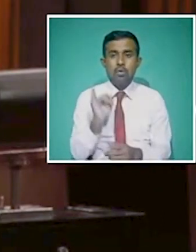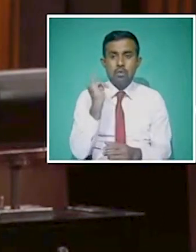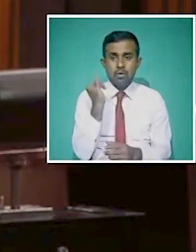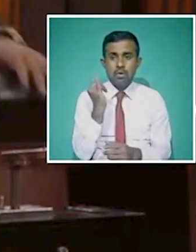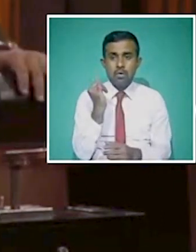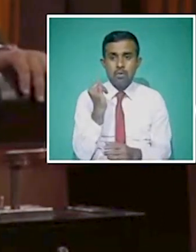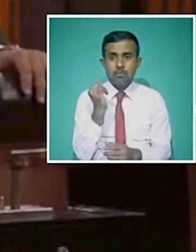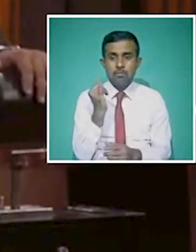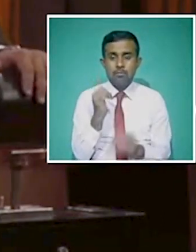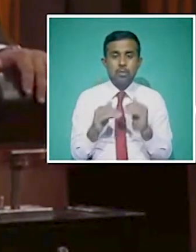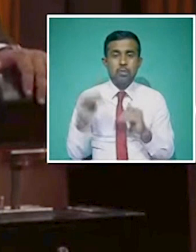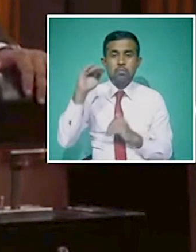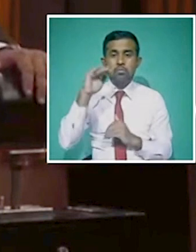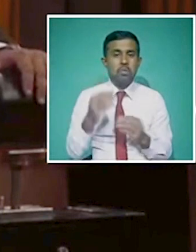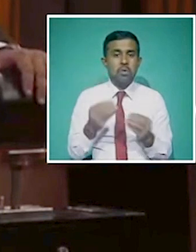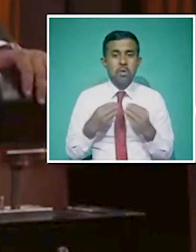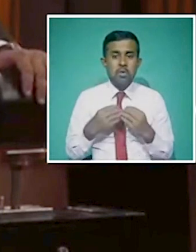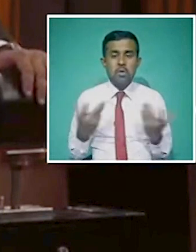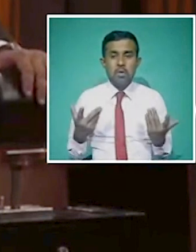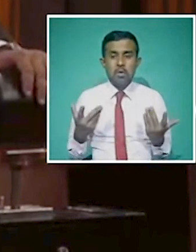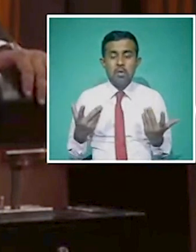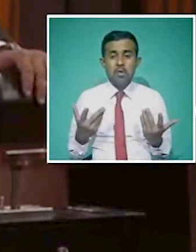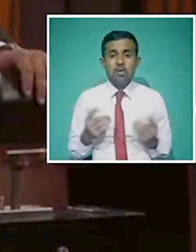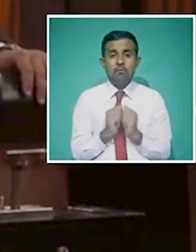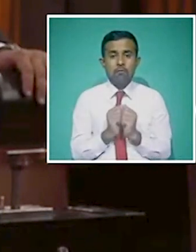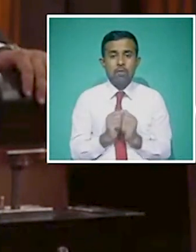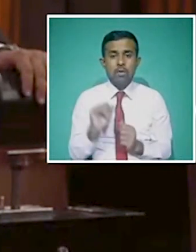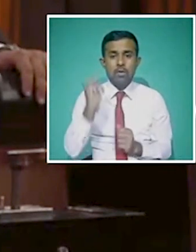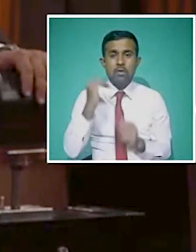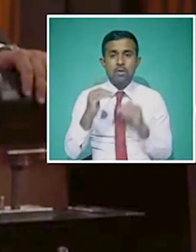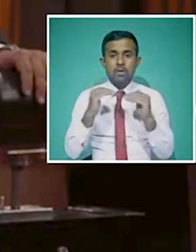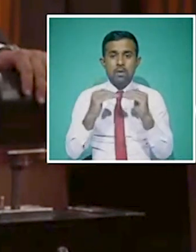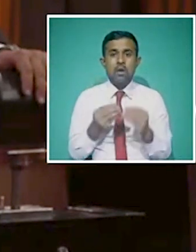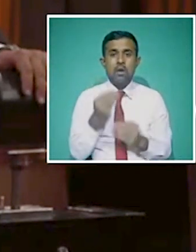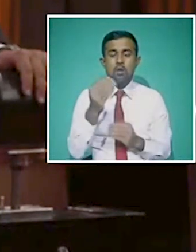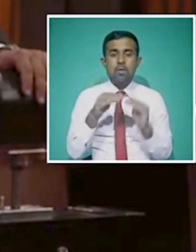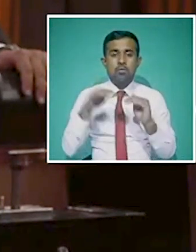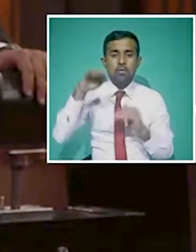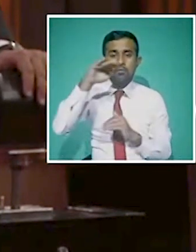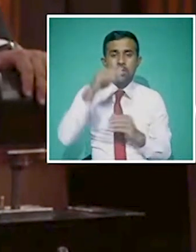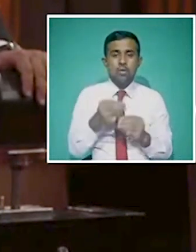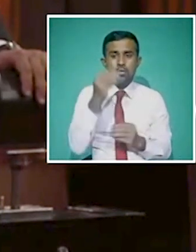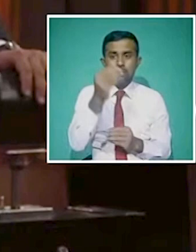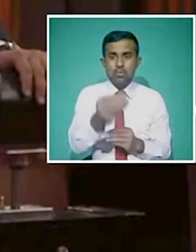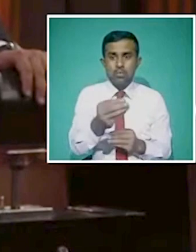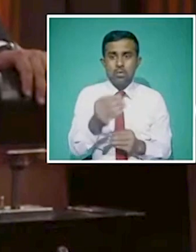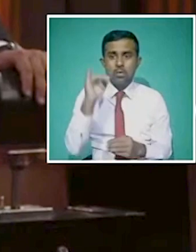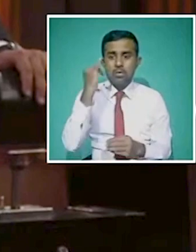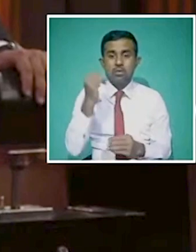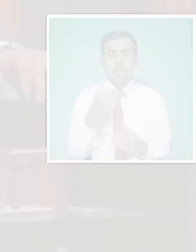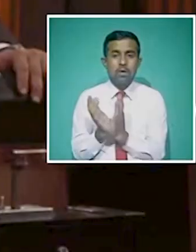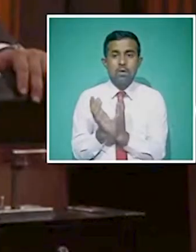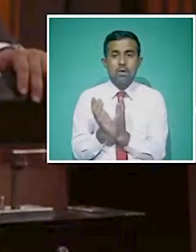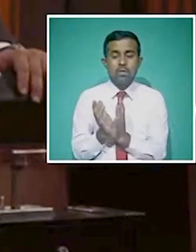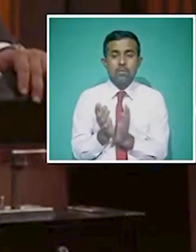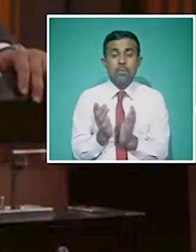ඉන්නවා. ප්‍රොමෝෂන් ලැබිලානේ අවුරුදු ගාණක්. එතකොට මේ වැඩ කරන නිලධාරීන්ට සාධාරණ ලැබෙන්න ඕනේ ප්‍රොමෝෂන් ටික ලබා දුන්නොත් තමයි මේ නිලධාරීන් උත් අවුනන්දුවෙන් වැඩ